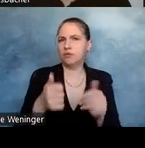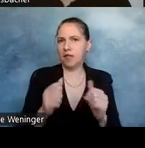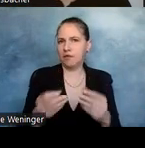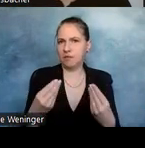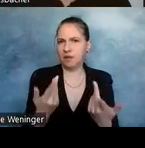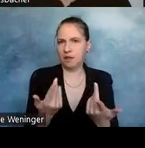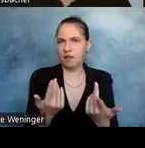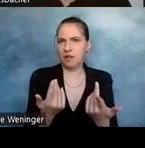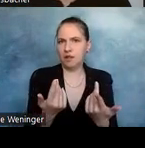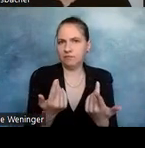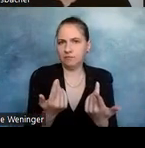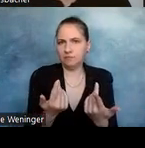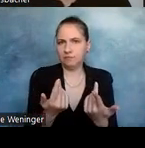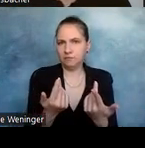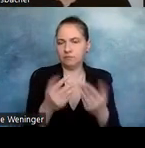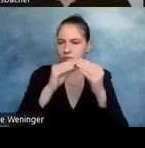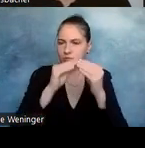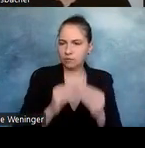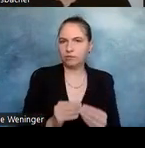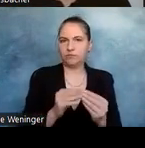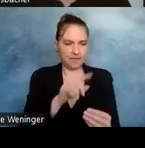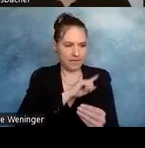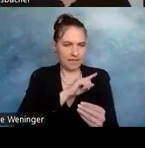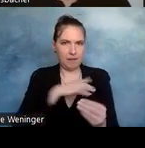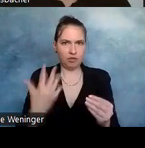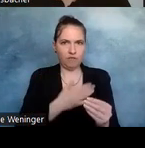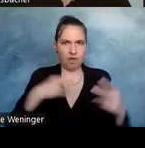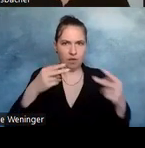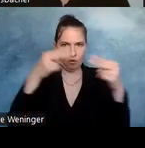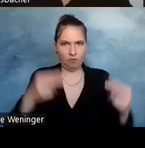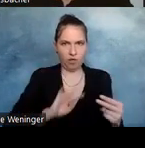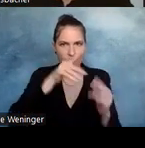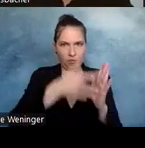das ausgearbeitet wurde, um eben auch selbst so Webseiten zu testen.